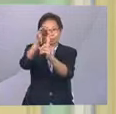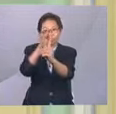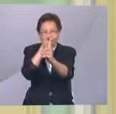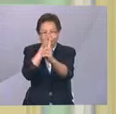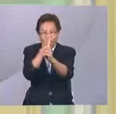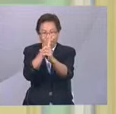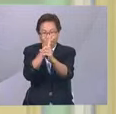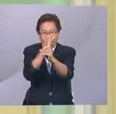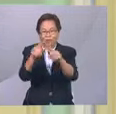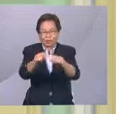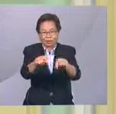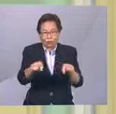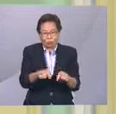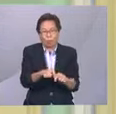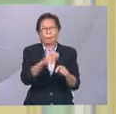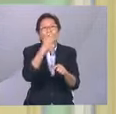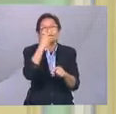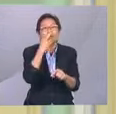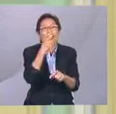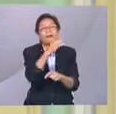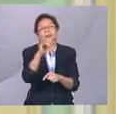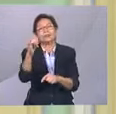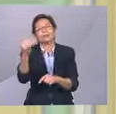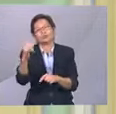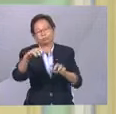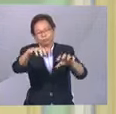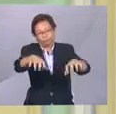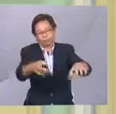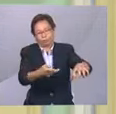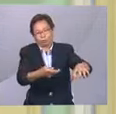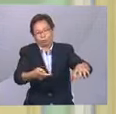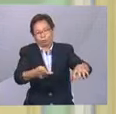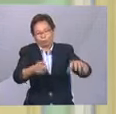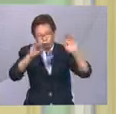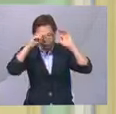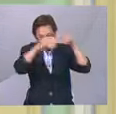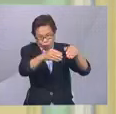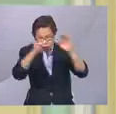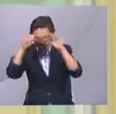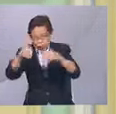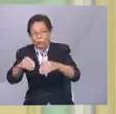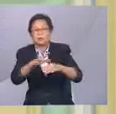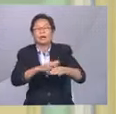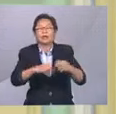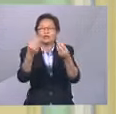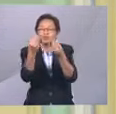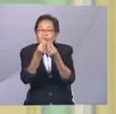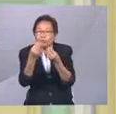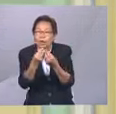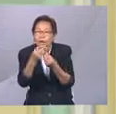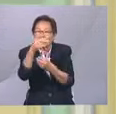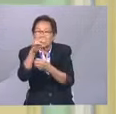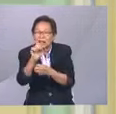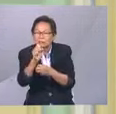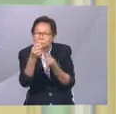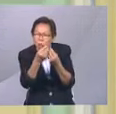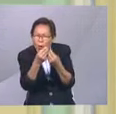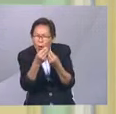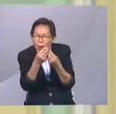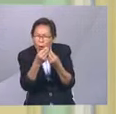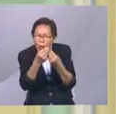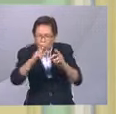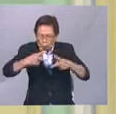kawasan zona merah dan Ijon kuning dan locality cash berdasarkan bilangan cash qobid